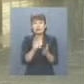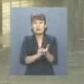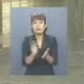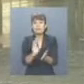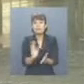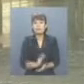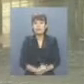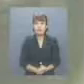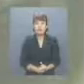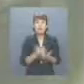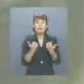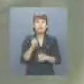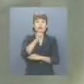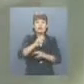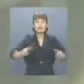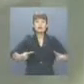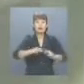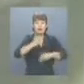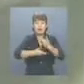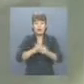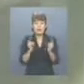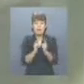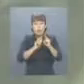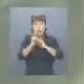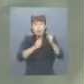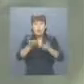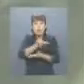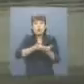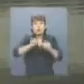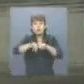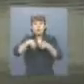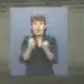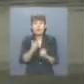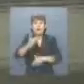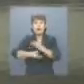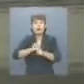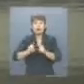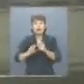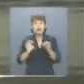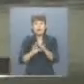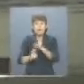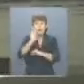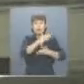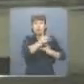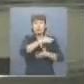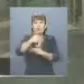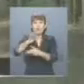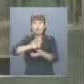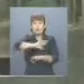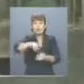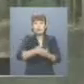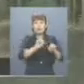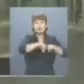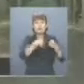ในช่วงบ่ายวันนี้กระทรวงพาณิชย์เตรียมหารือตัวแทนสมาคมการค้าและผู้ประกอบการธุรกิจผู้ส่งออก169สมาคม